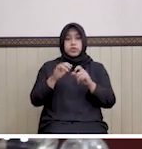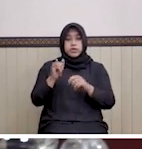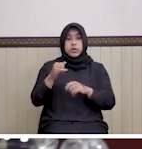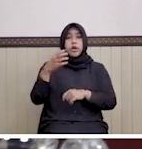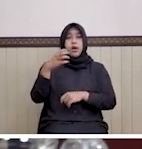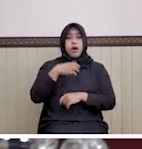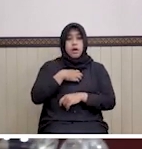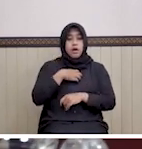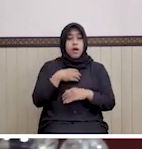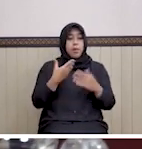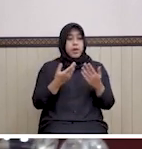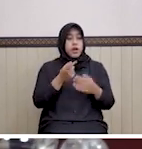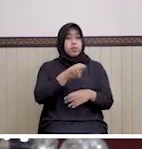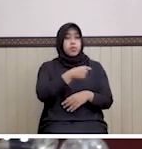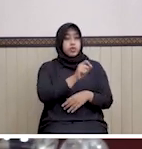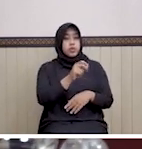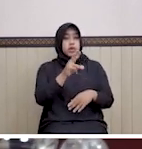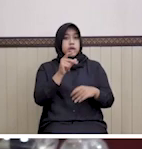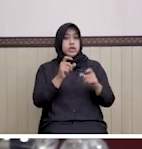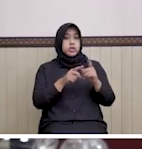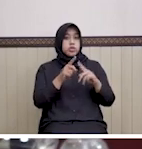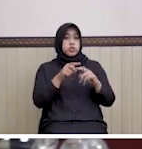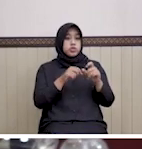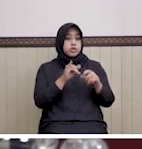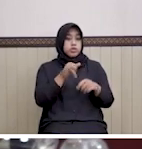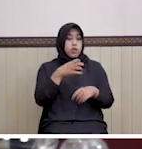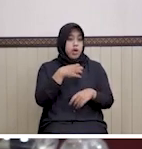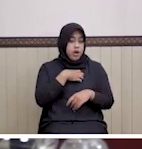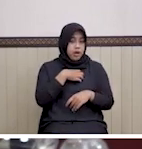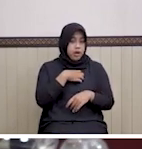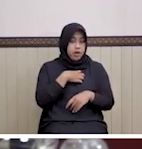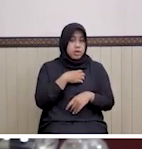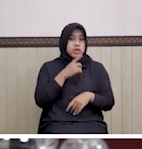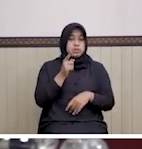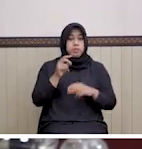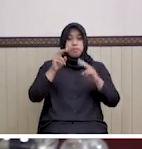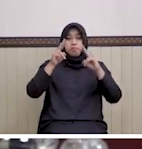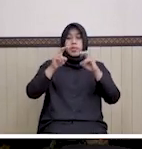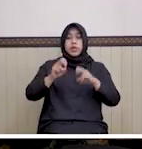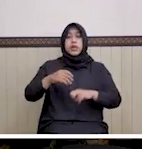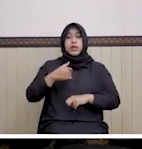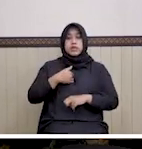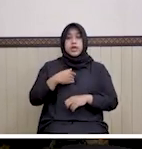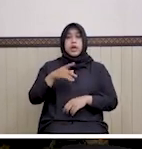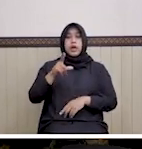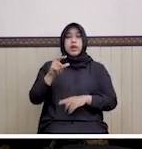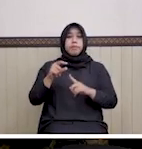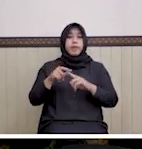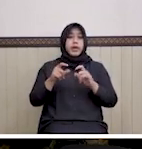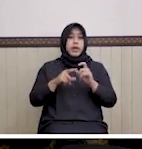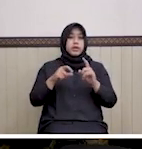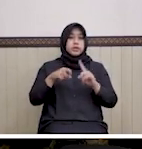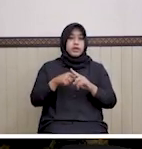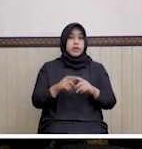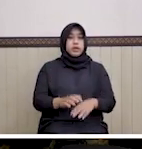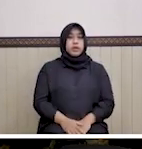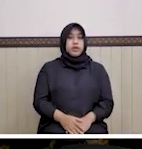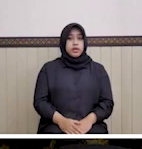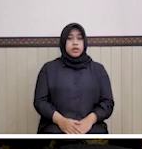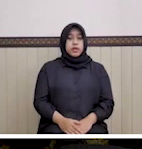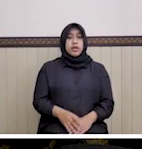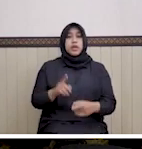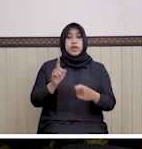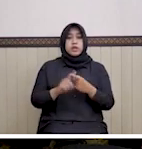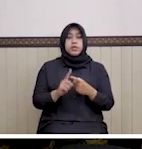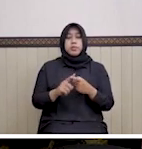hak apakah benar restitusi to hack Ya udah ntar akan berhenti and saya salah satunya di lpsk teman-temannya